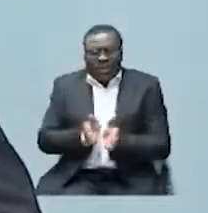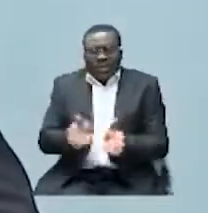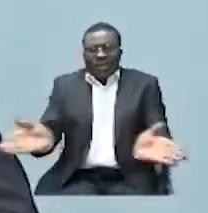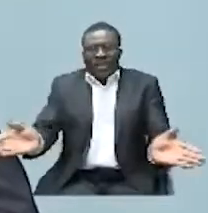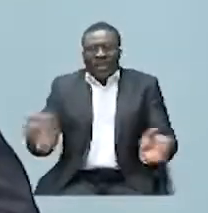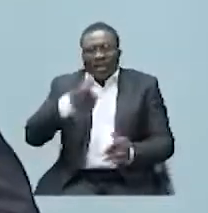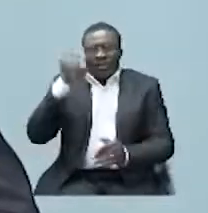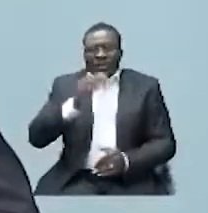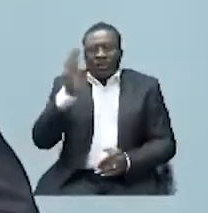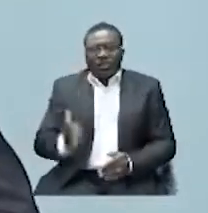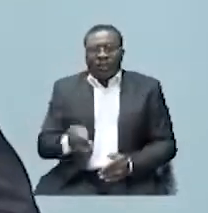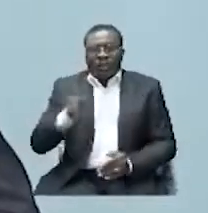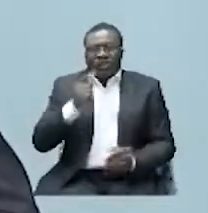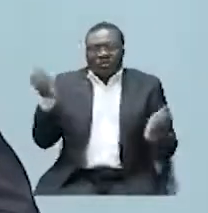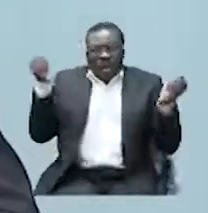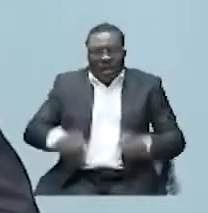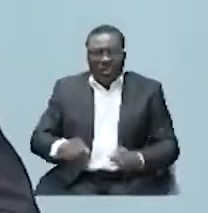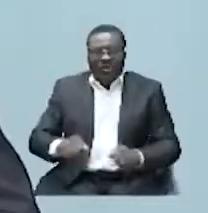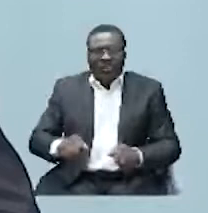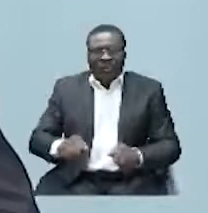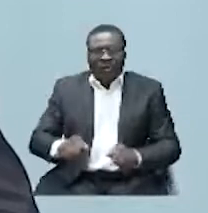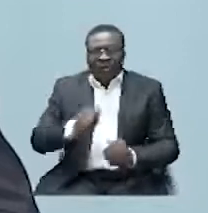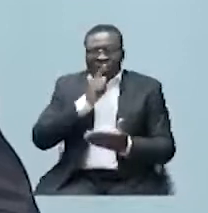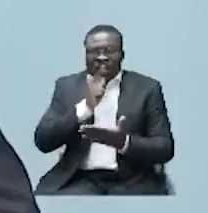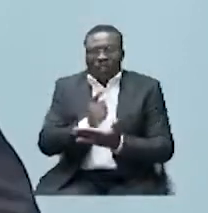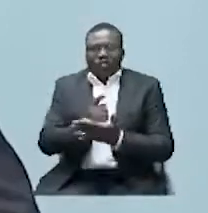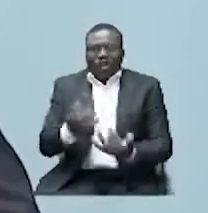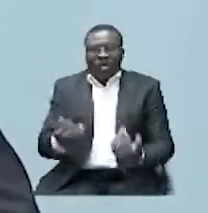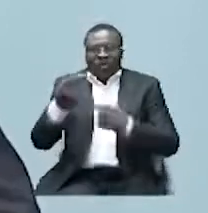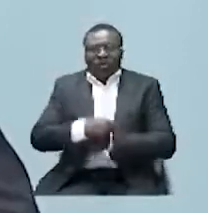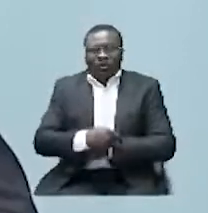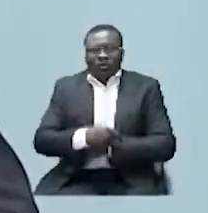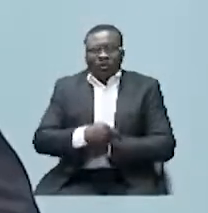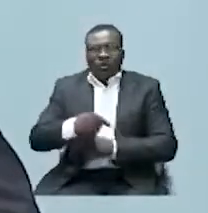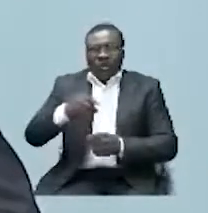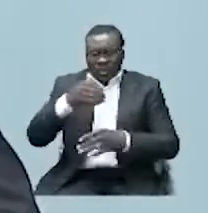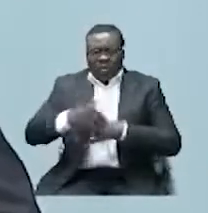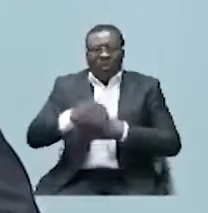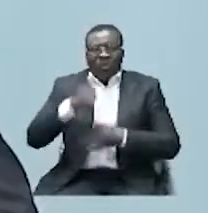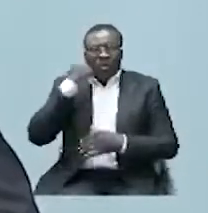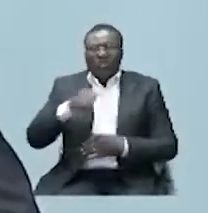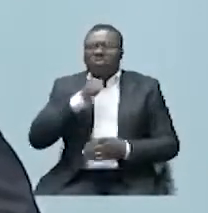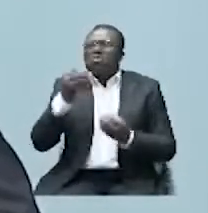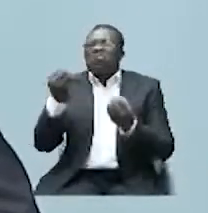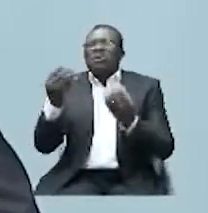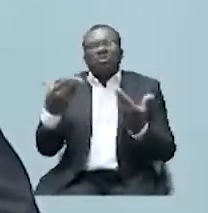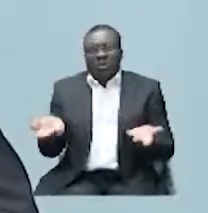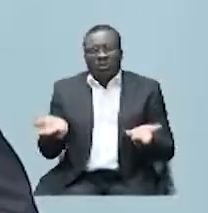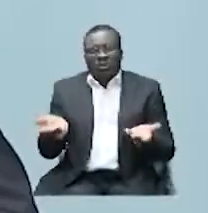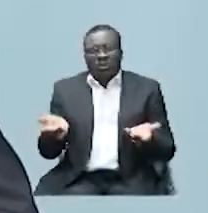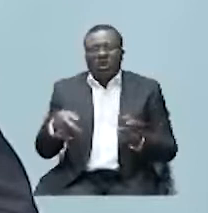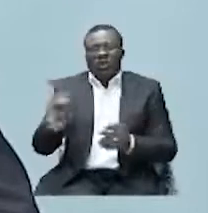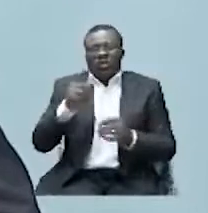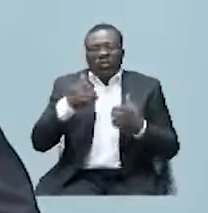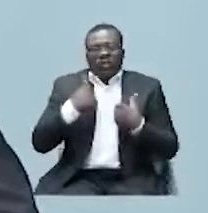Parce qu'au Bénin, ceux qui sont capables d'assurer aujourd'hui le pain quotidien ne sont pas nombreux. Ceux